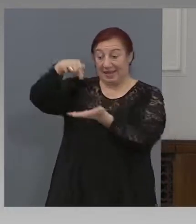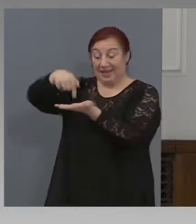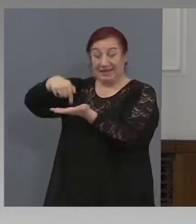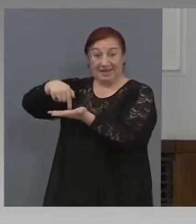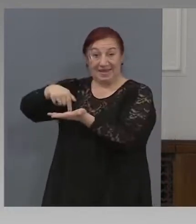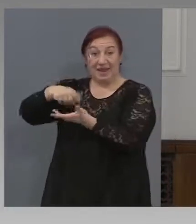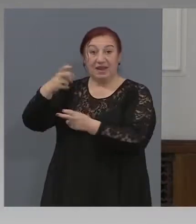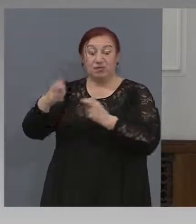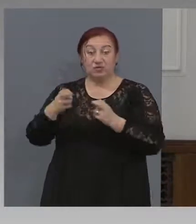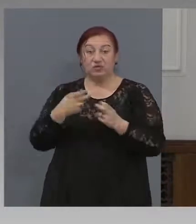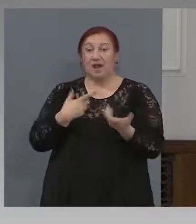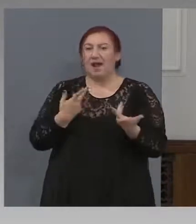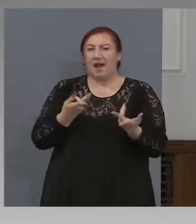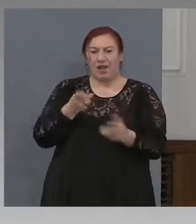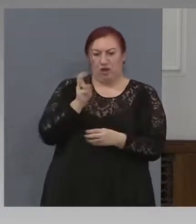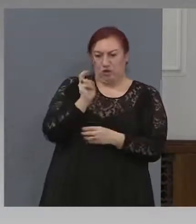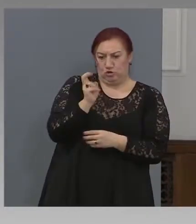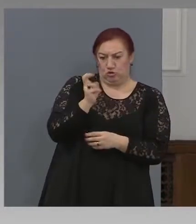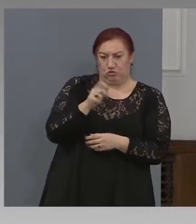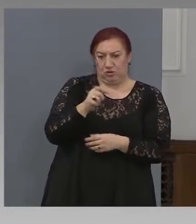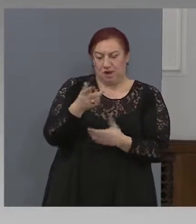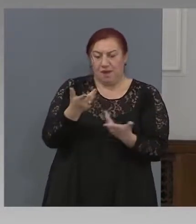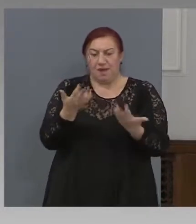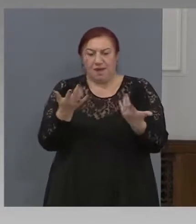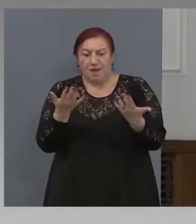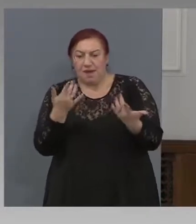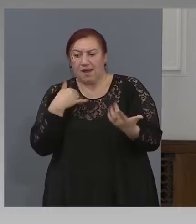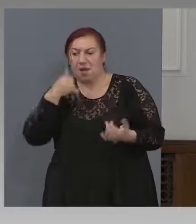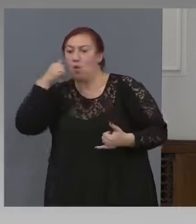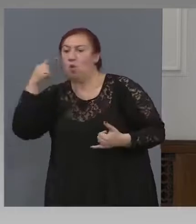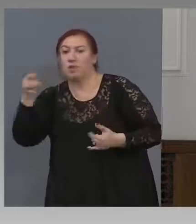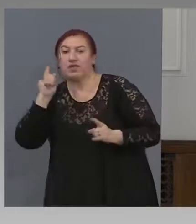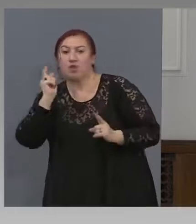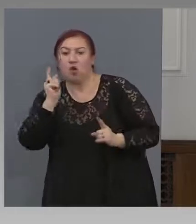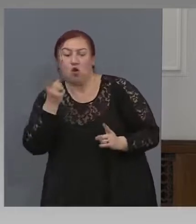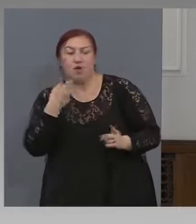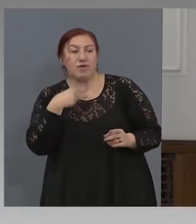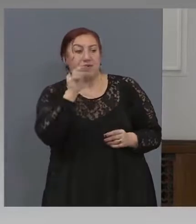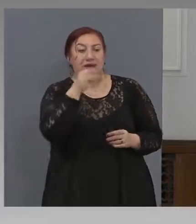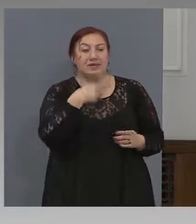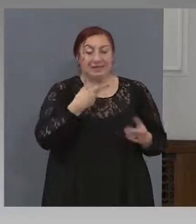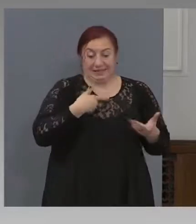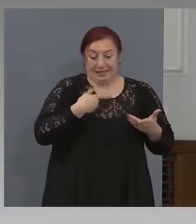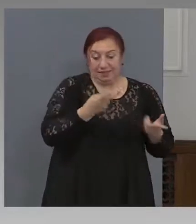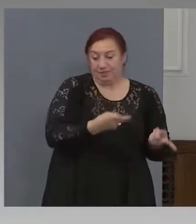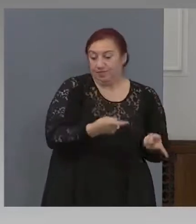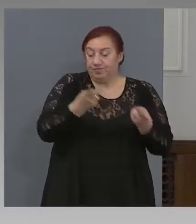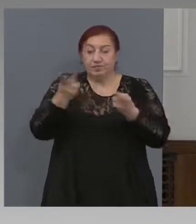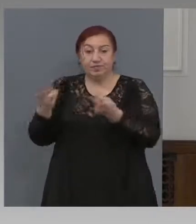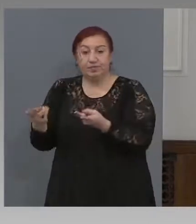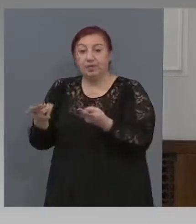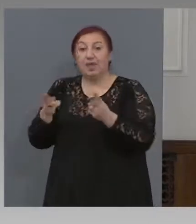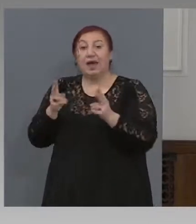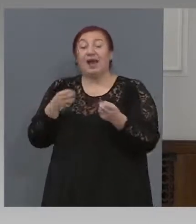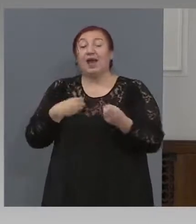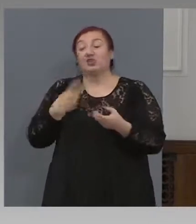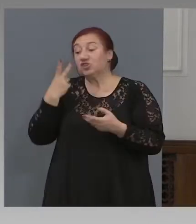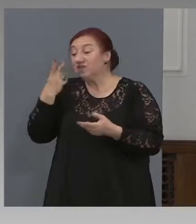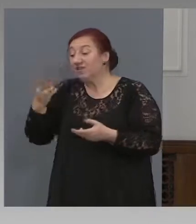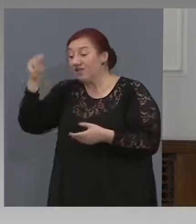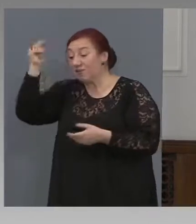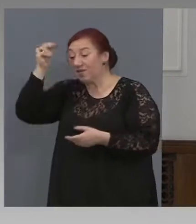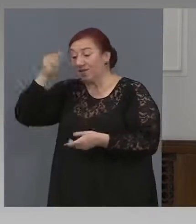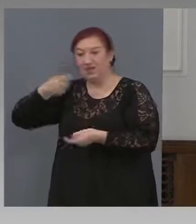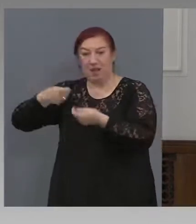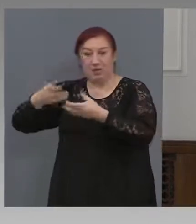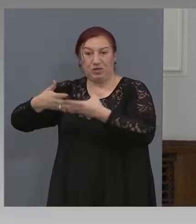се обръщат? И как става доставката и появата на тази продукция на щандовете на съответните вериги?